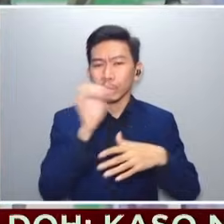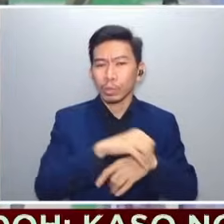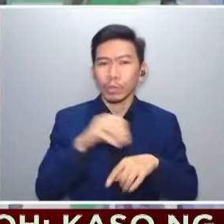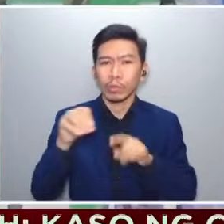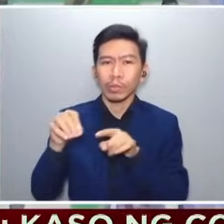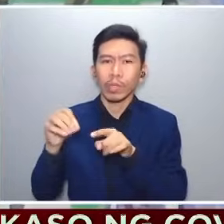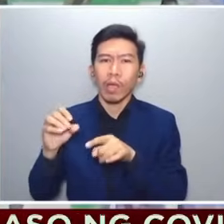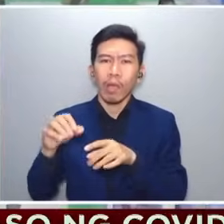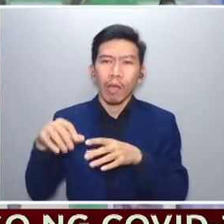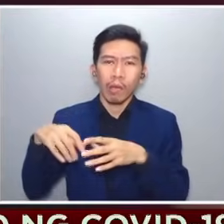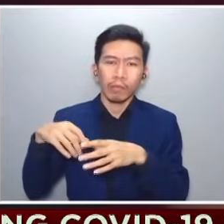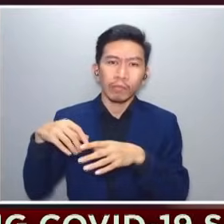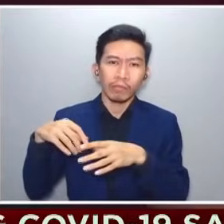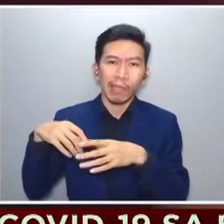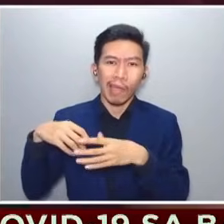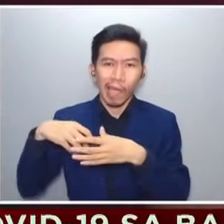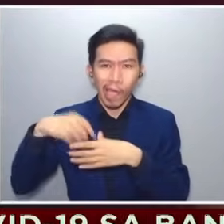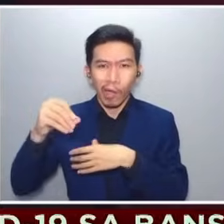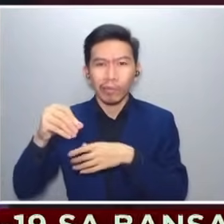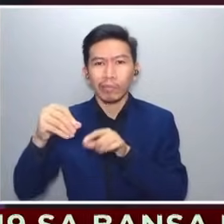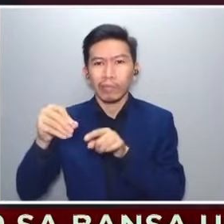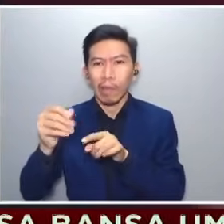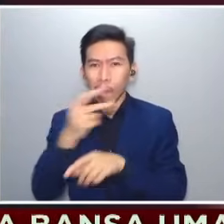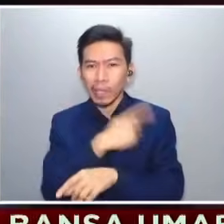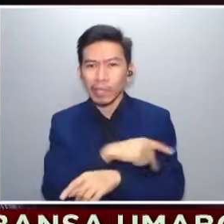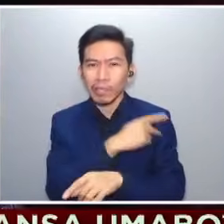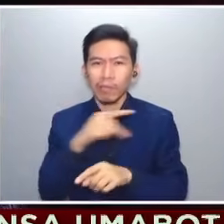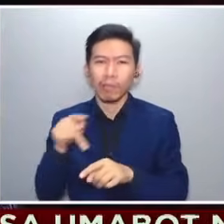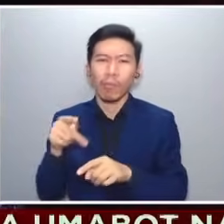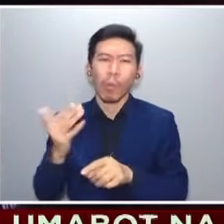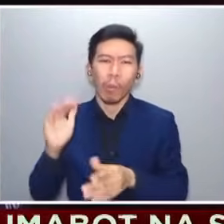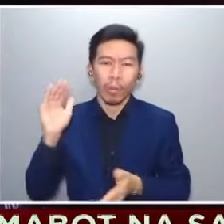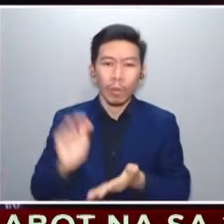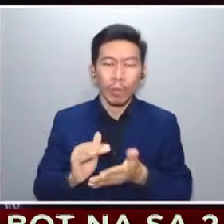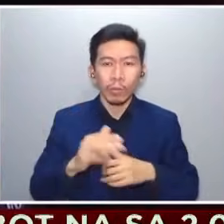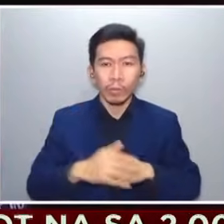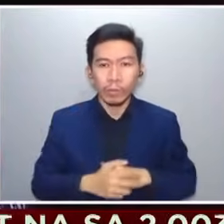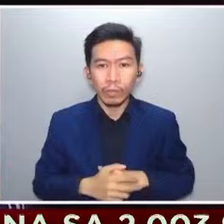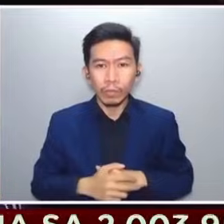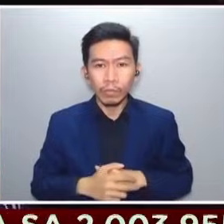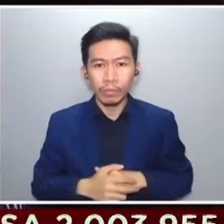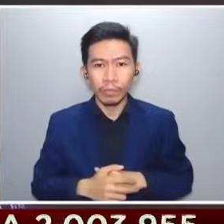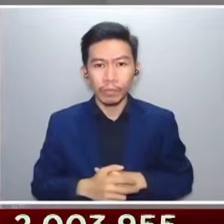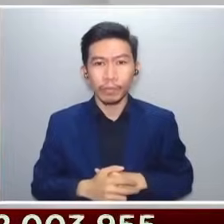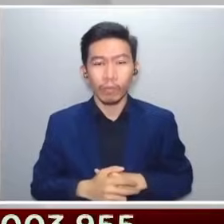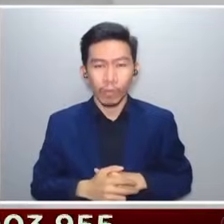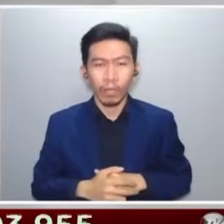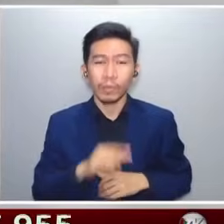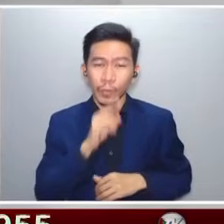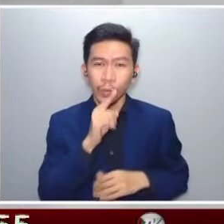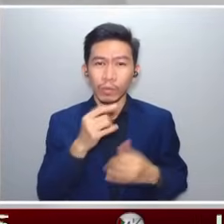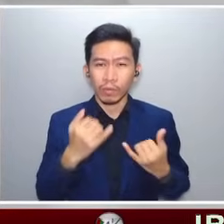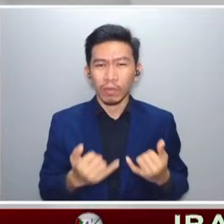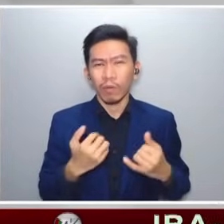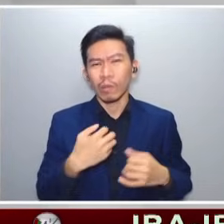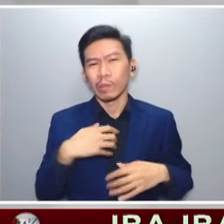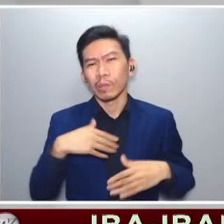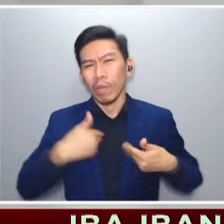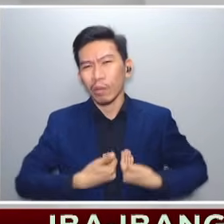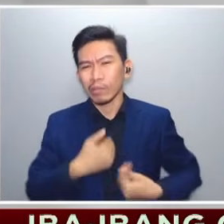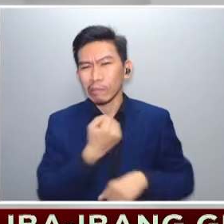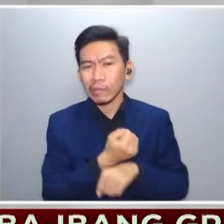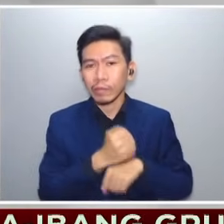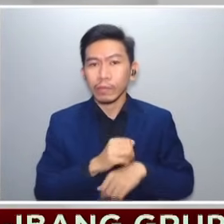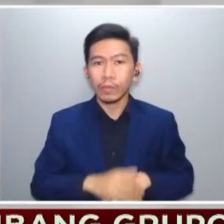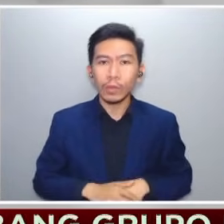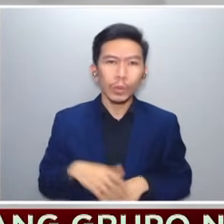hirap si Leia na ipa-therapy ang kanyang mister na na-stroke. Napakahirap, sobrang hirap, nakakatakot. Umabot na sa record high na